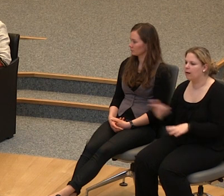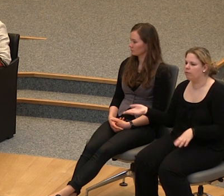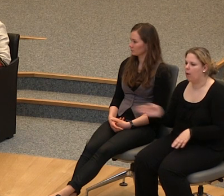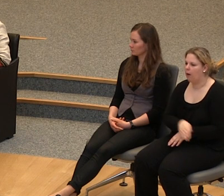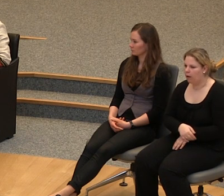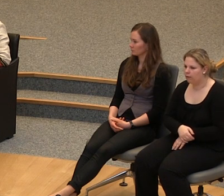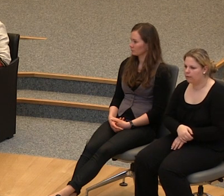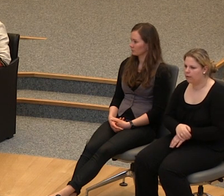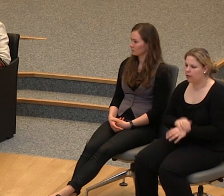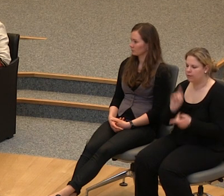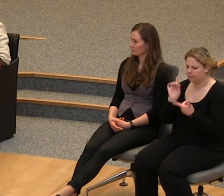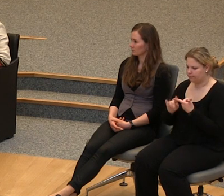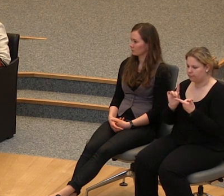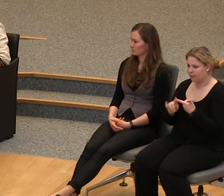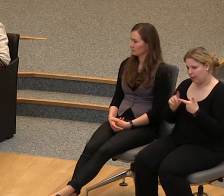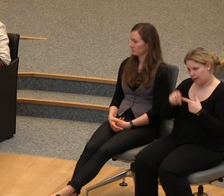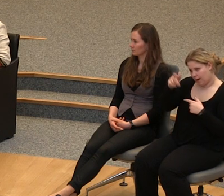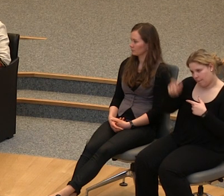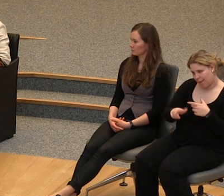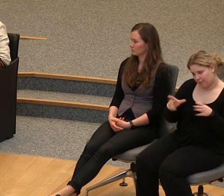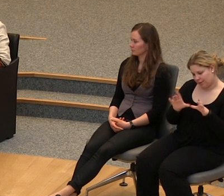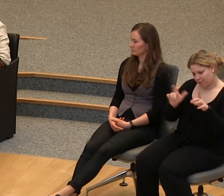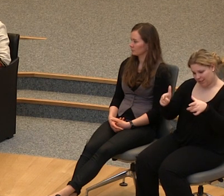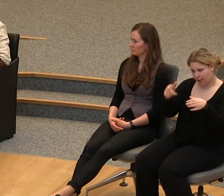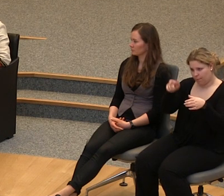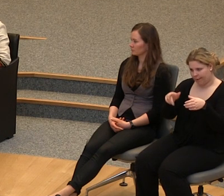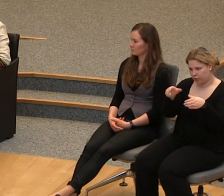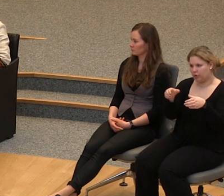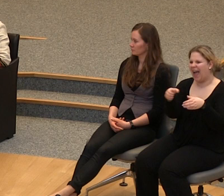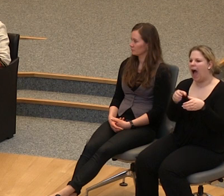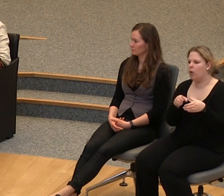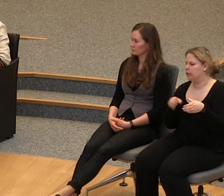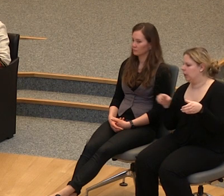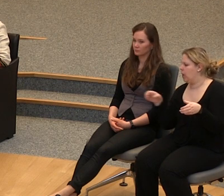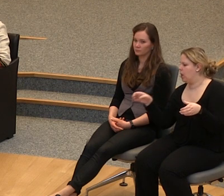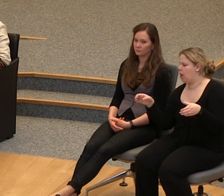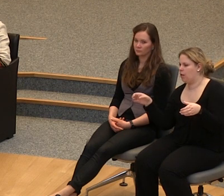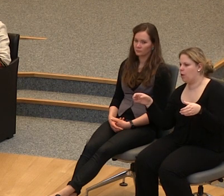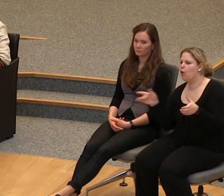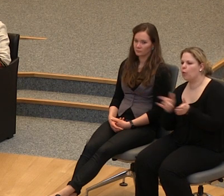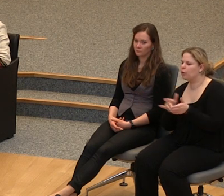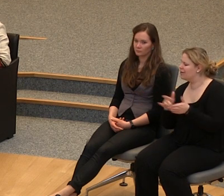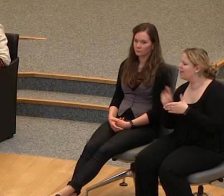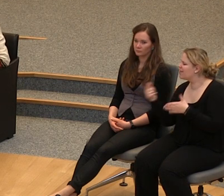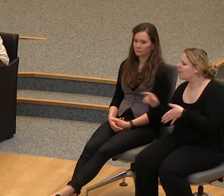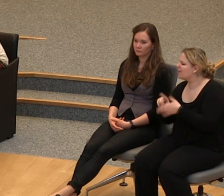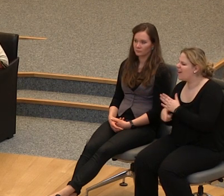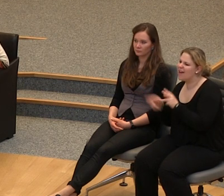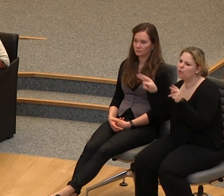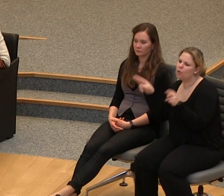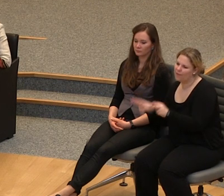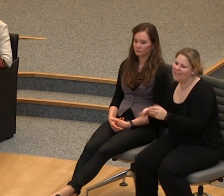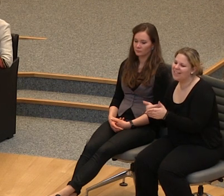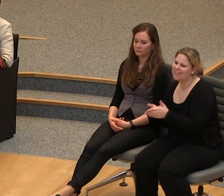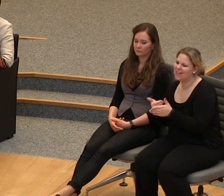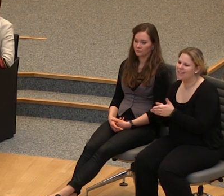wurden die Menschen ausgegliedert, weil sie angeblich wenig leisten konnten. Und weil sie wenig leisten können, werden